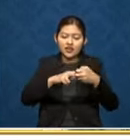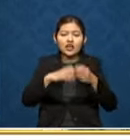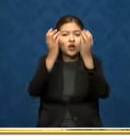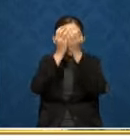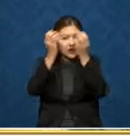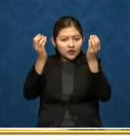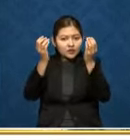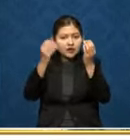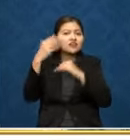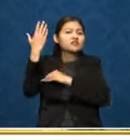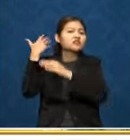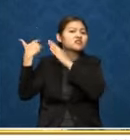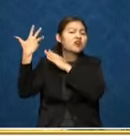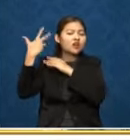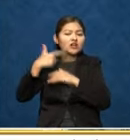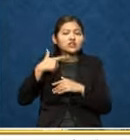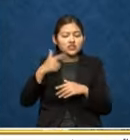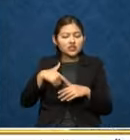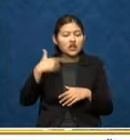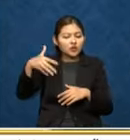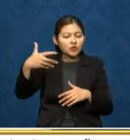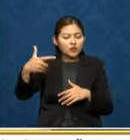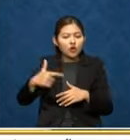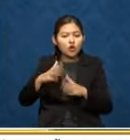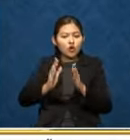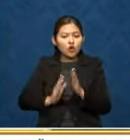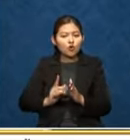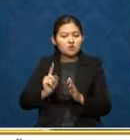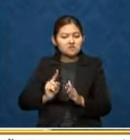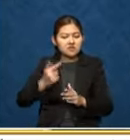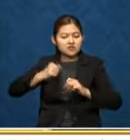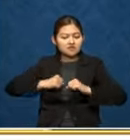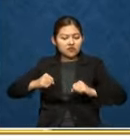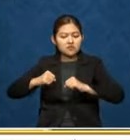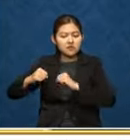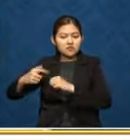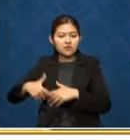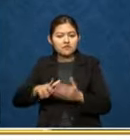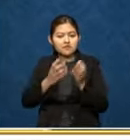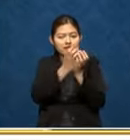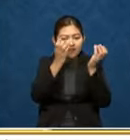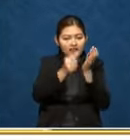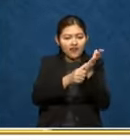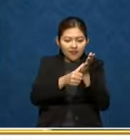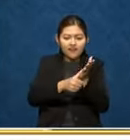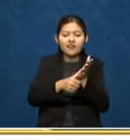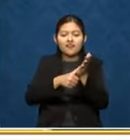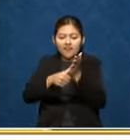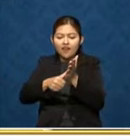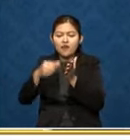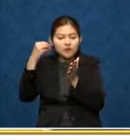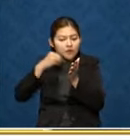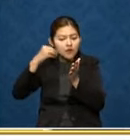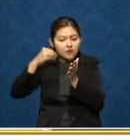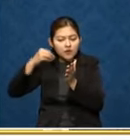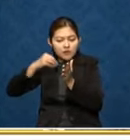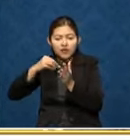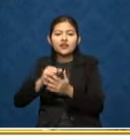รัฐธรรมนูญจึงส่งต่อประเทศไทยให้คนรุ่นหลังในสภาพแบบนี้ผมไม่คาดหวังนะครับว่า